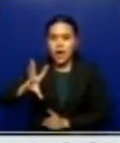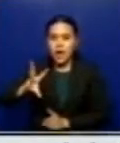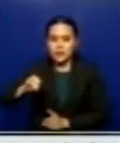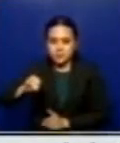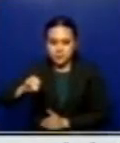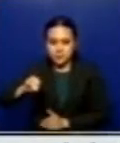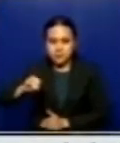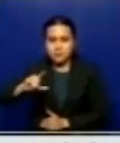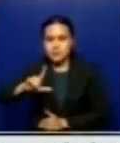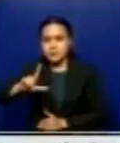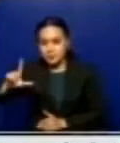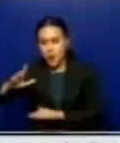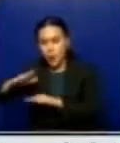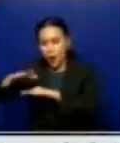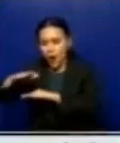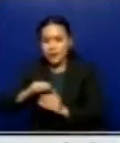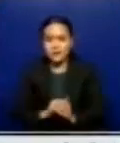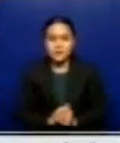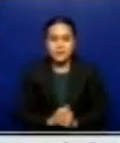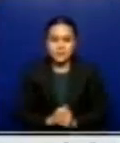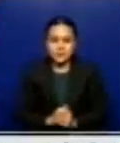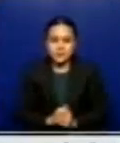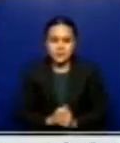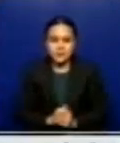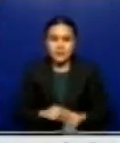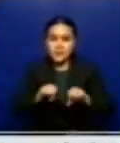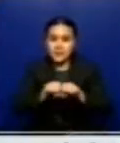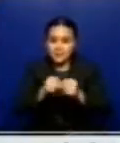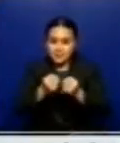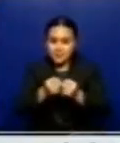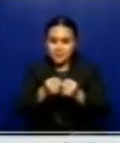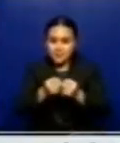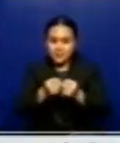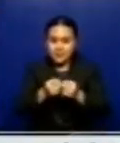32,150 ล้านเศษตัดในภาพรวม